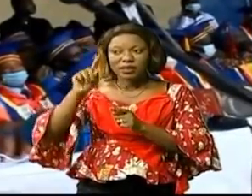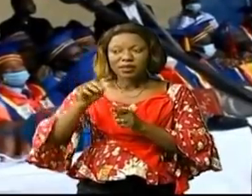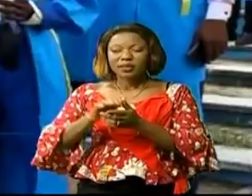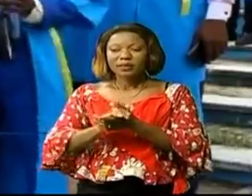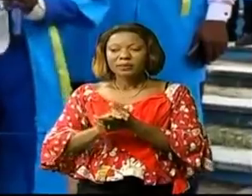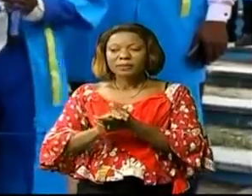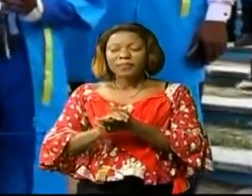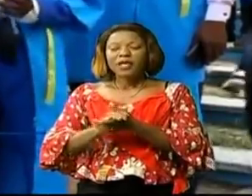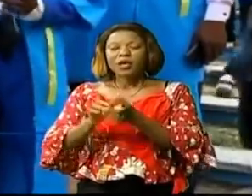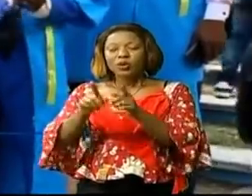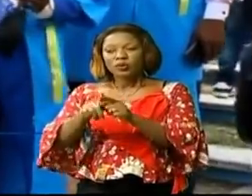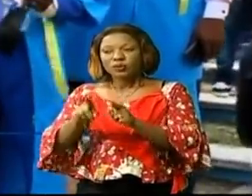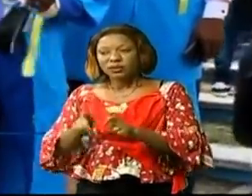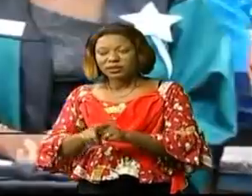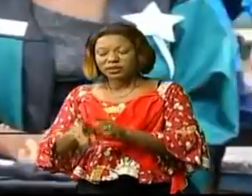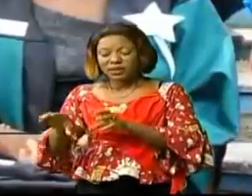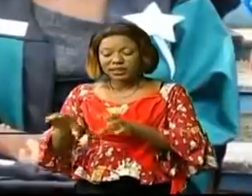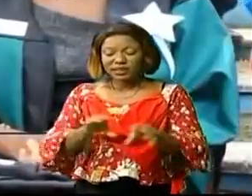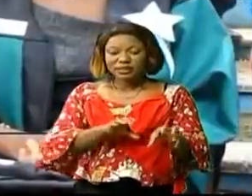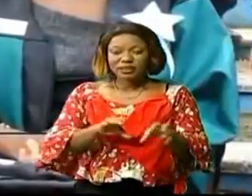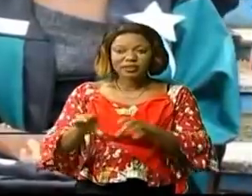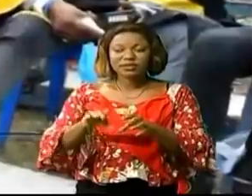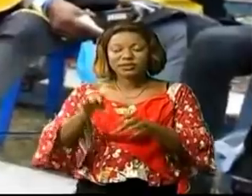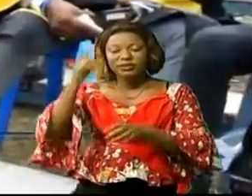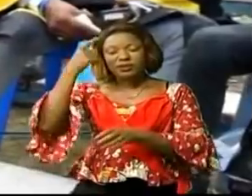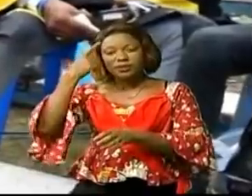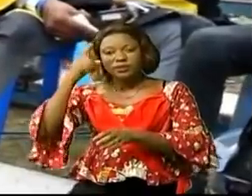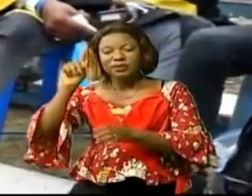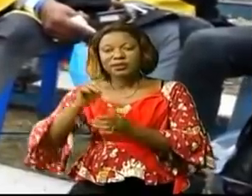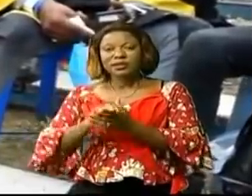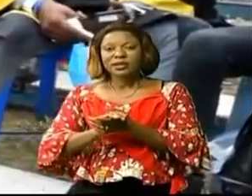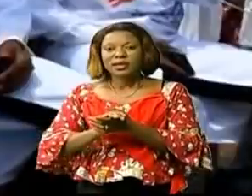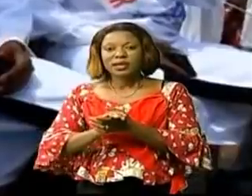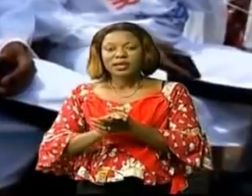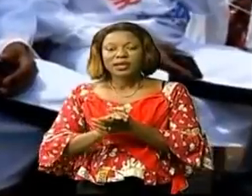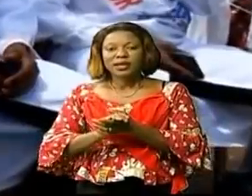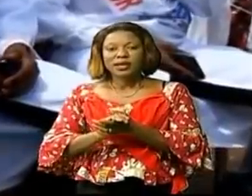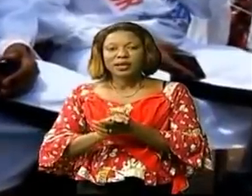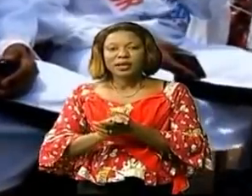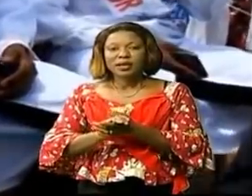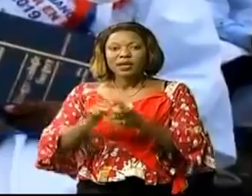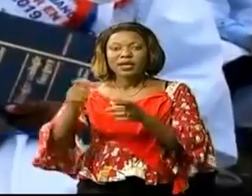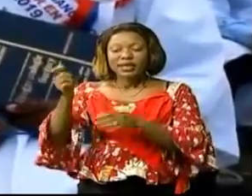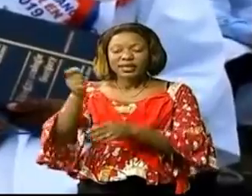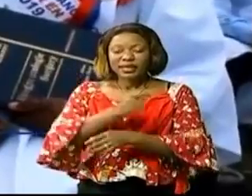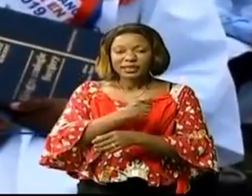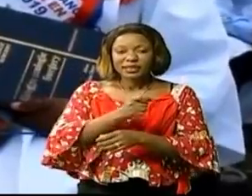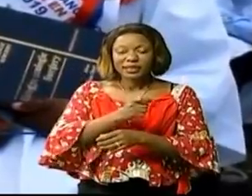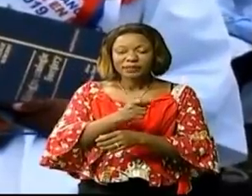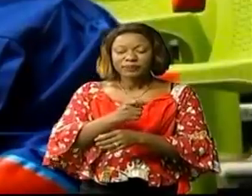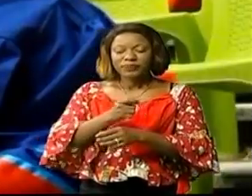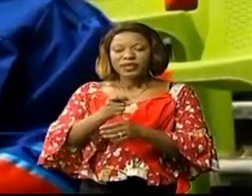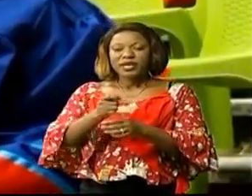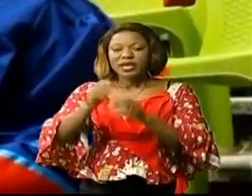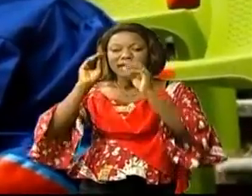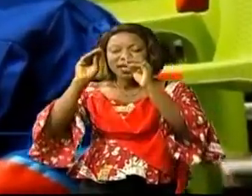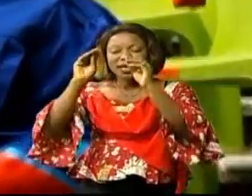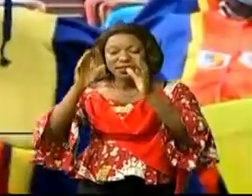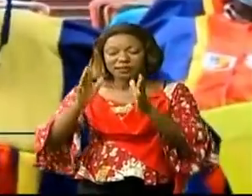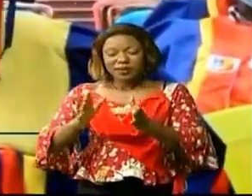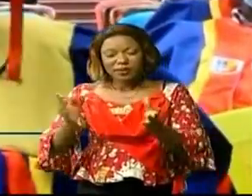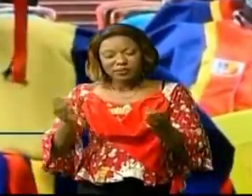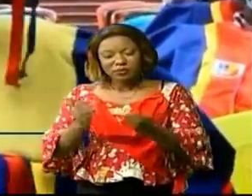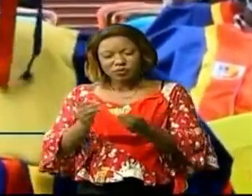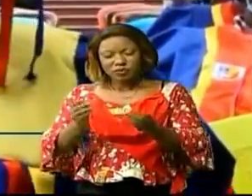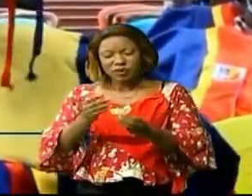bilan des activités académiques résumées en 7 points, notamment le calendrier académique réaménagé suite à la